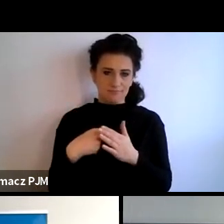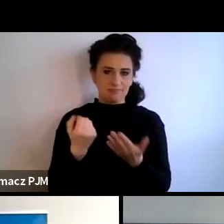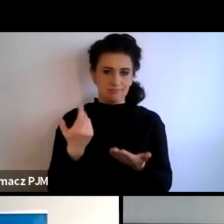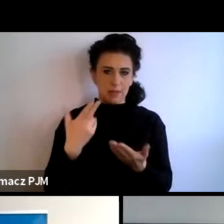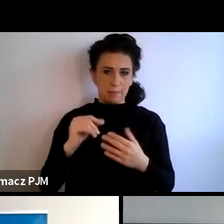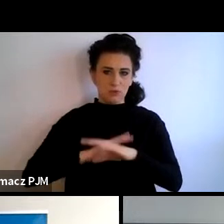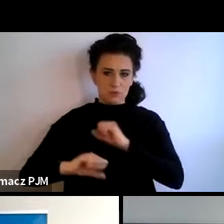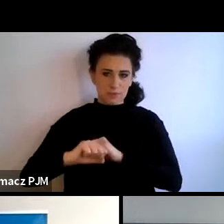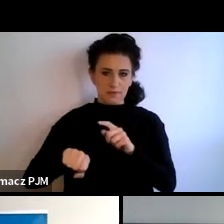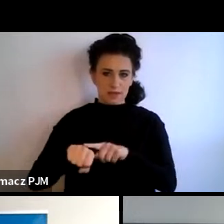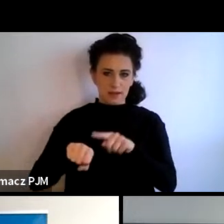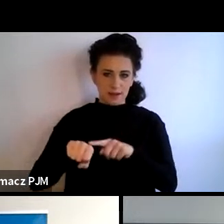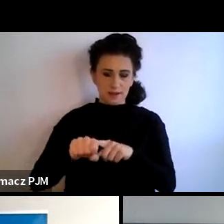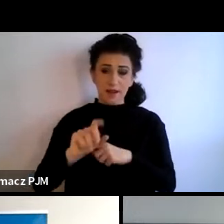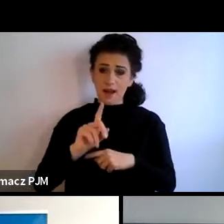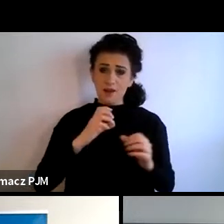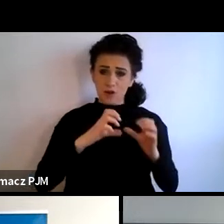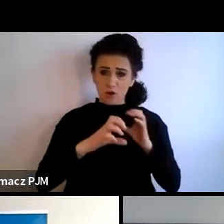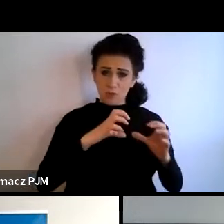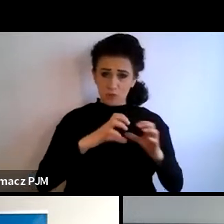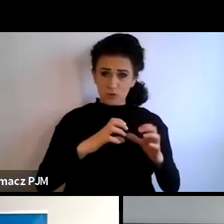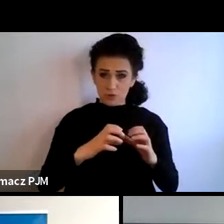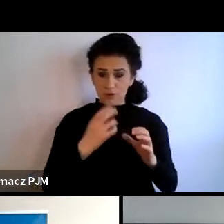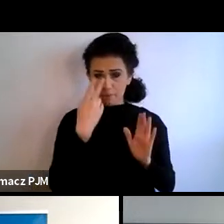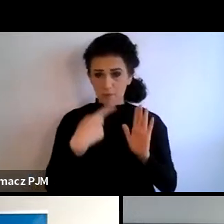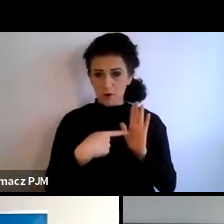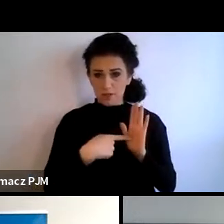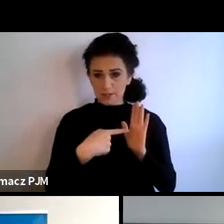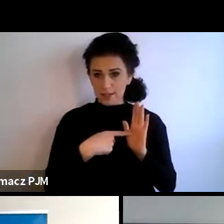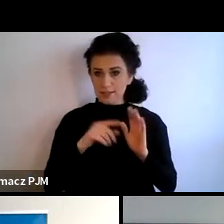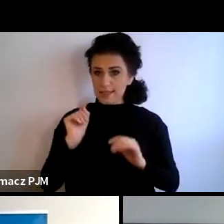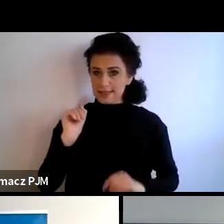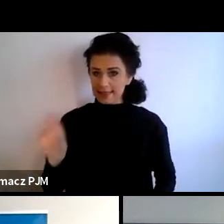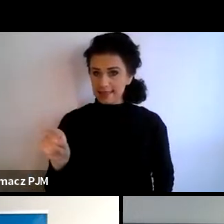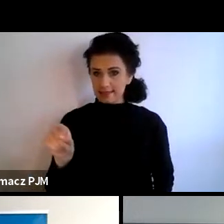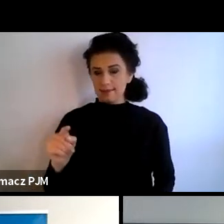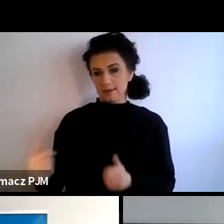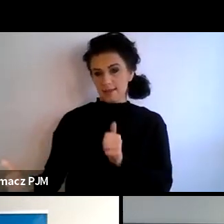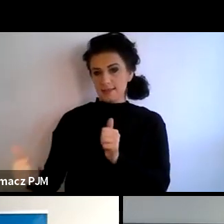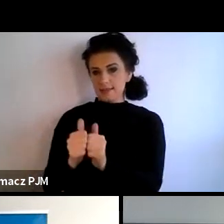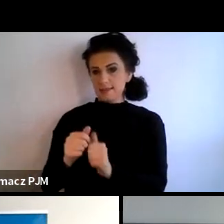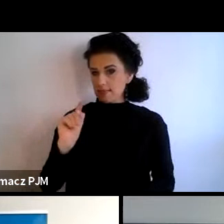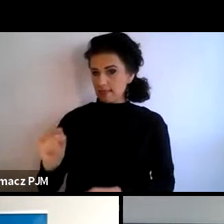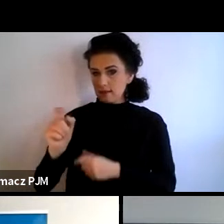ale komunikat, w jaki zostało to przedstawione, był na tyle